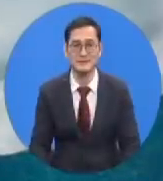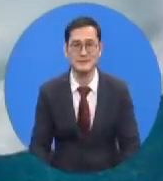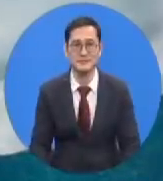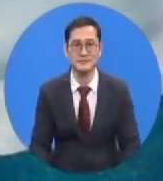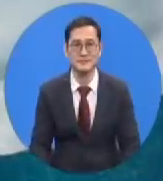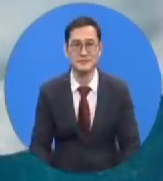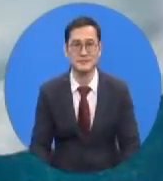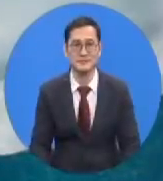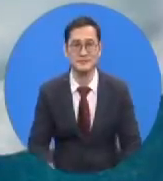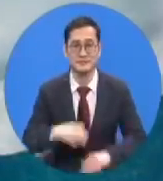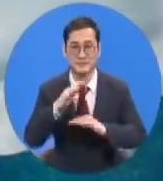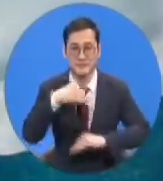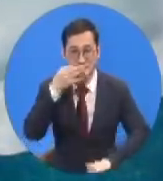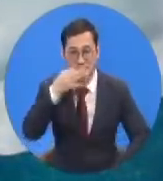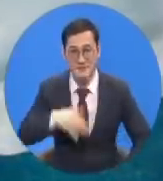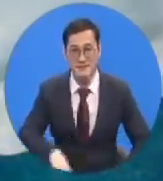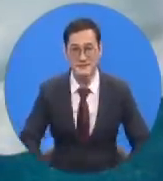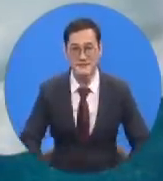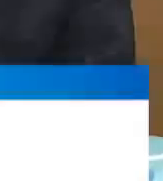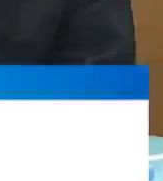내용 다시 한번 들어보시죠.